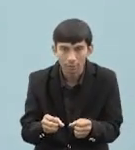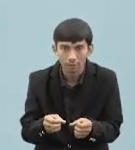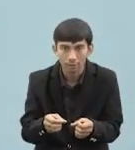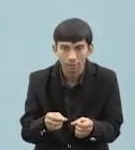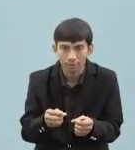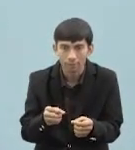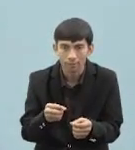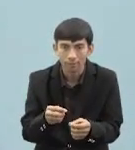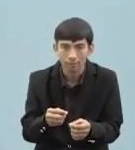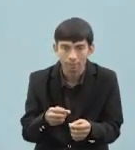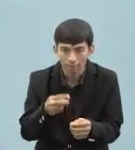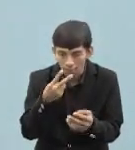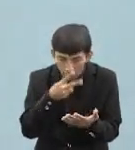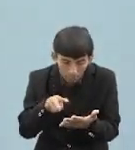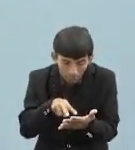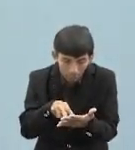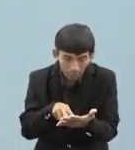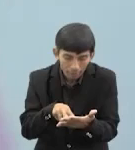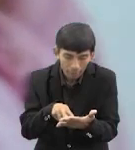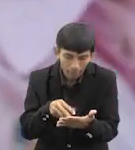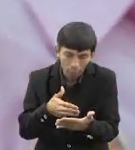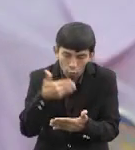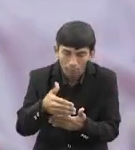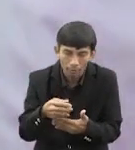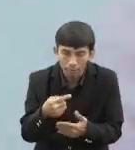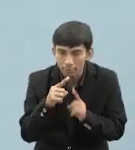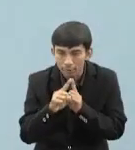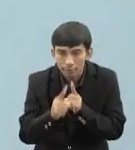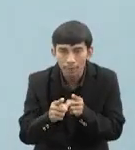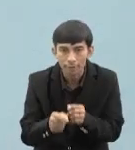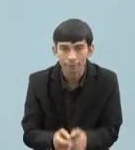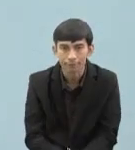mơ bà đá dây bà đà chà